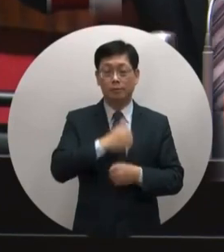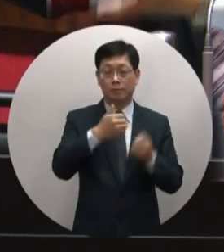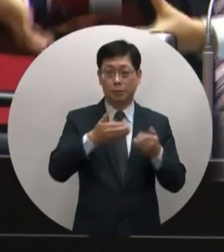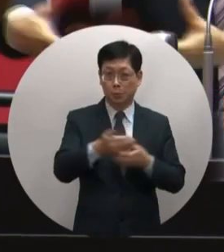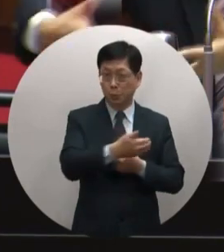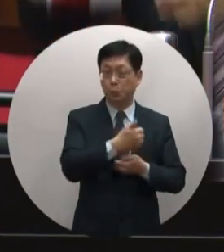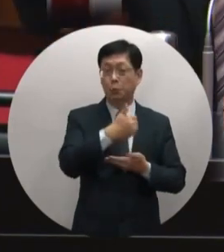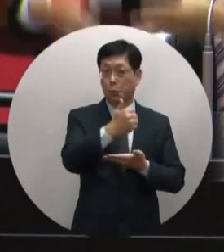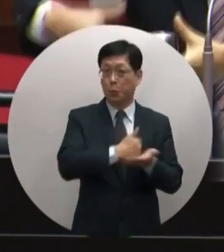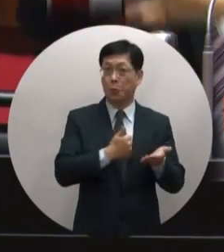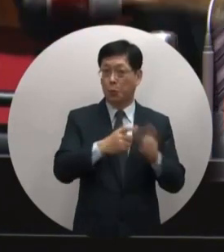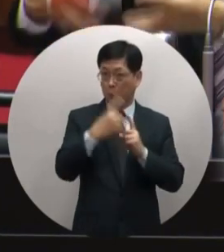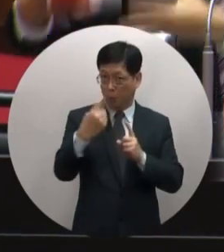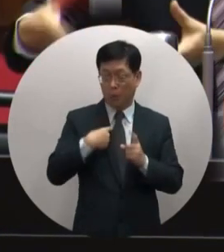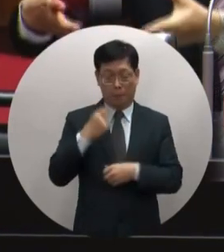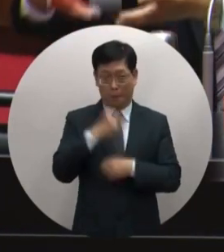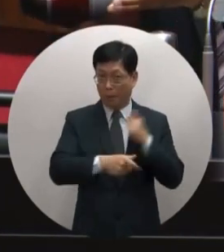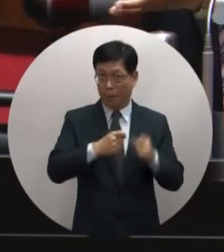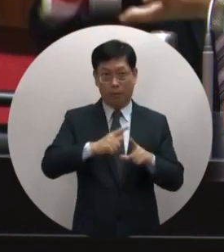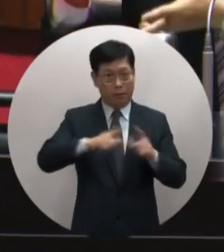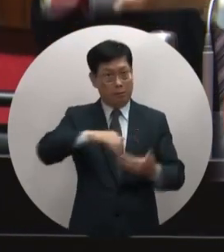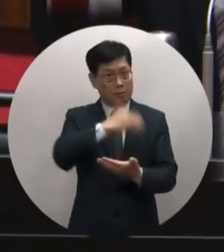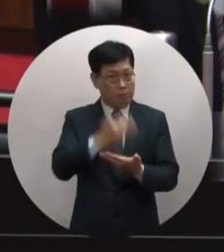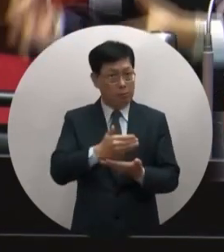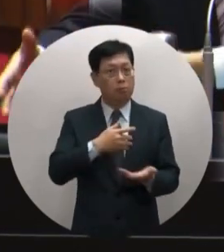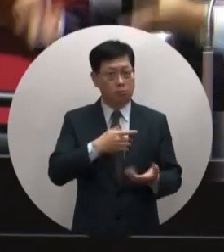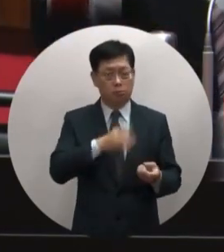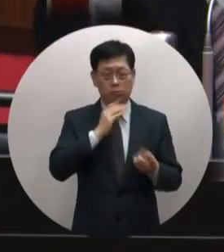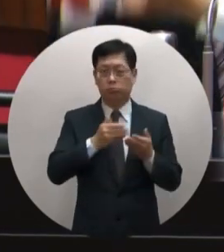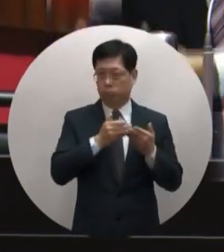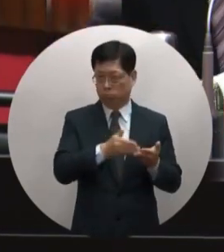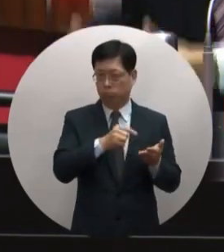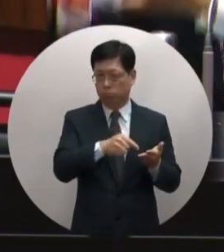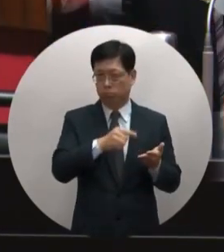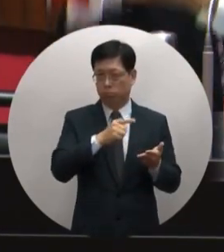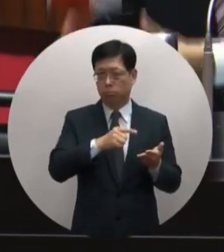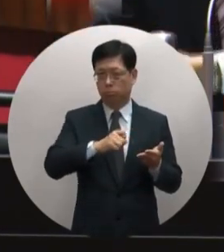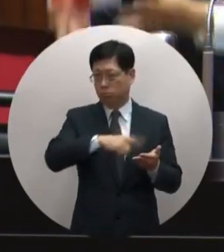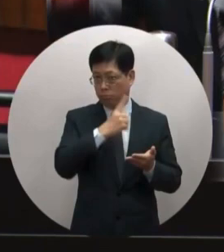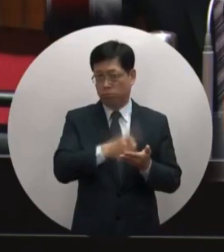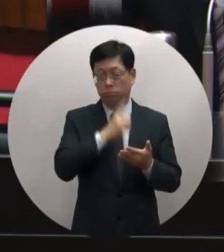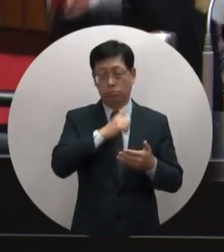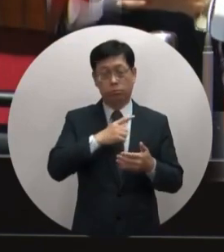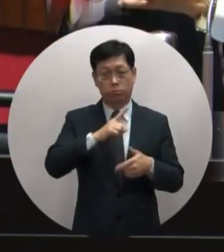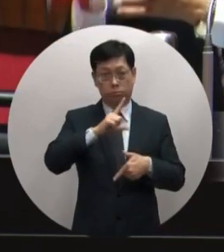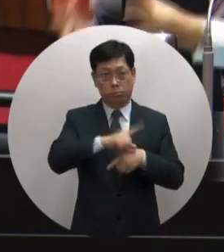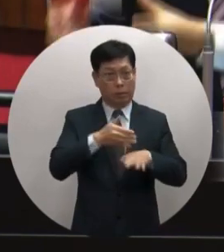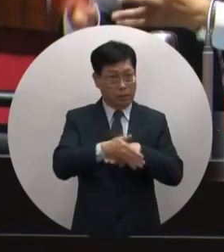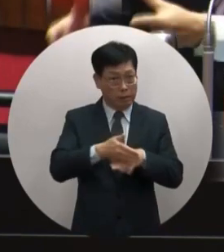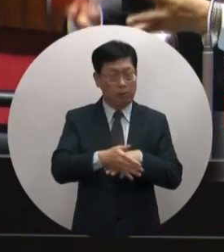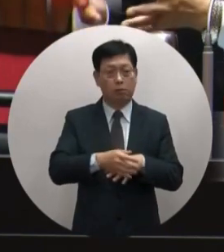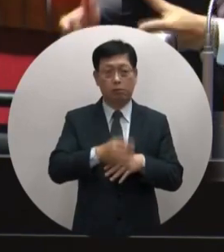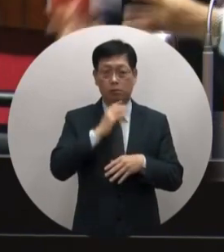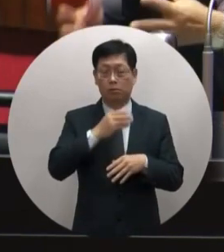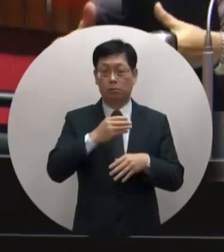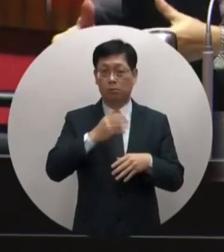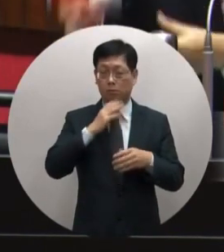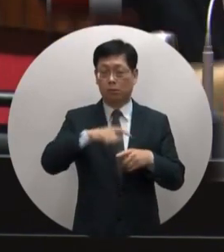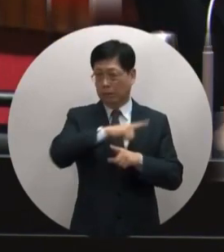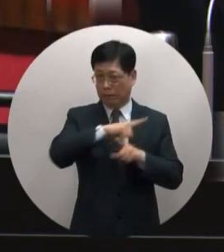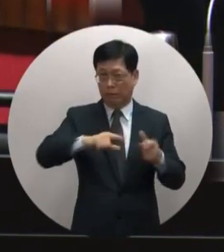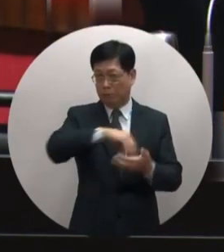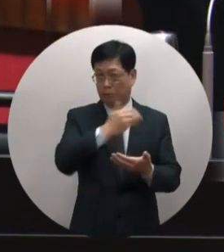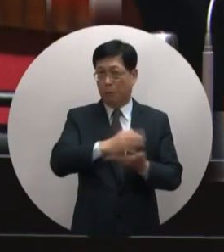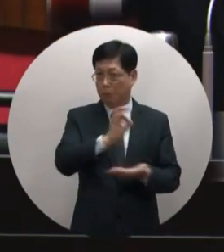回來買魚這個大屁蛙這個是船卡車跟魚的大